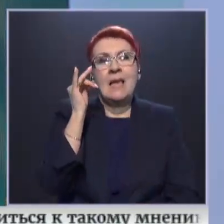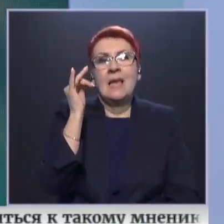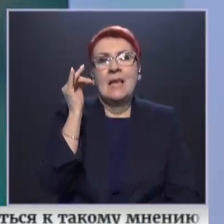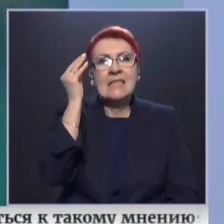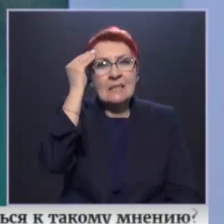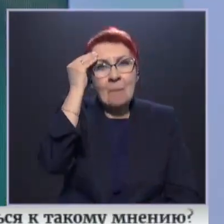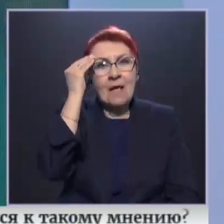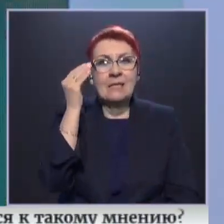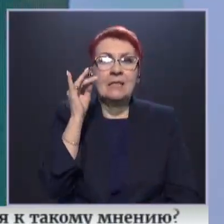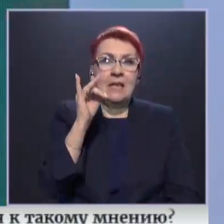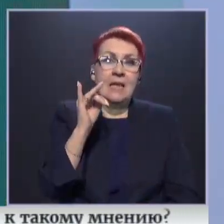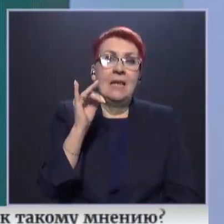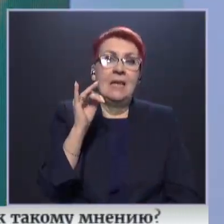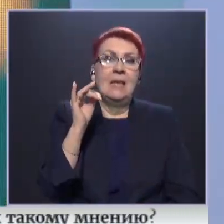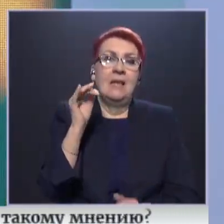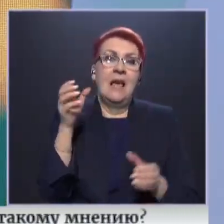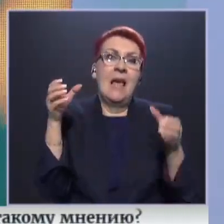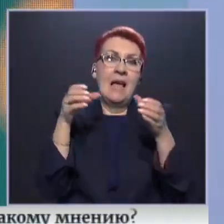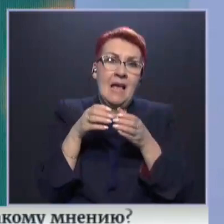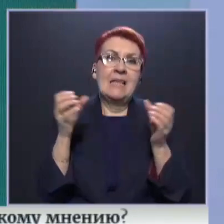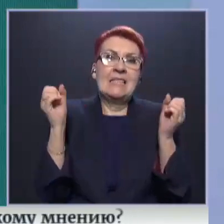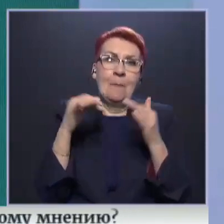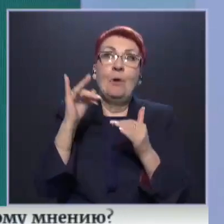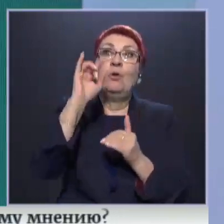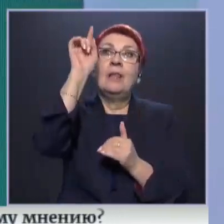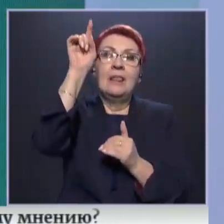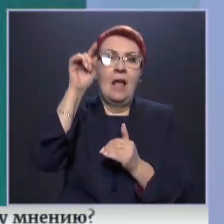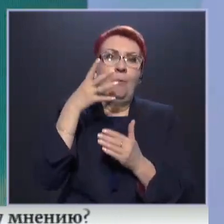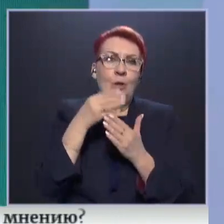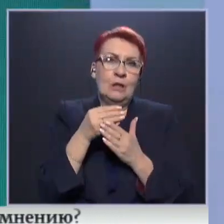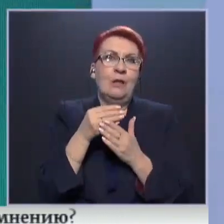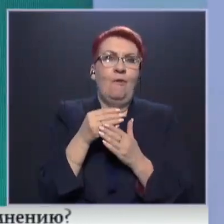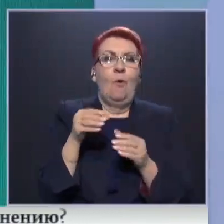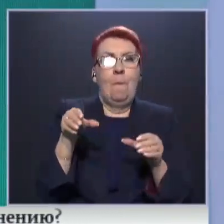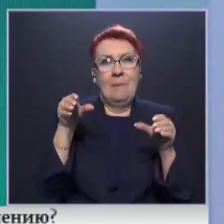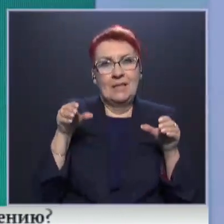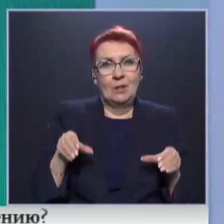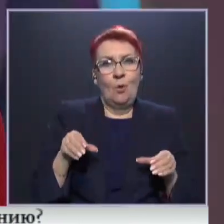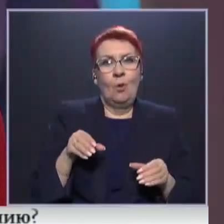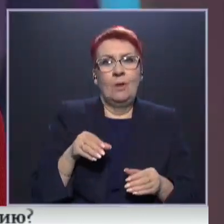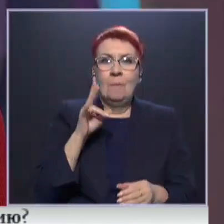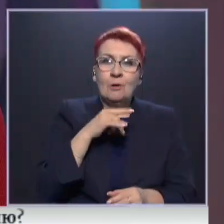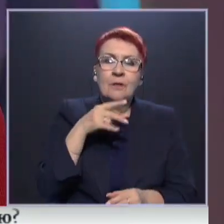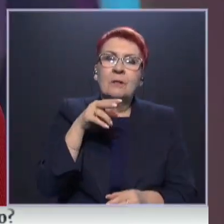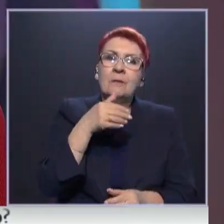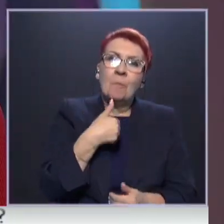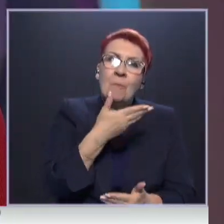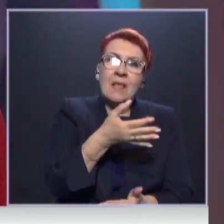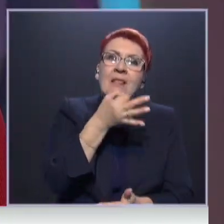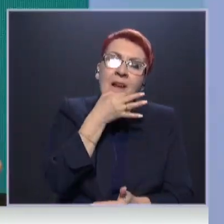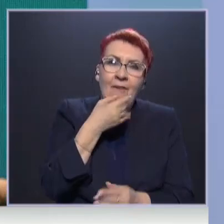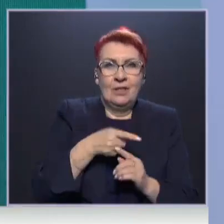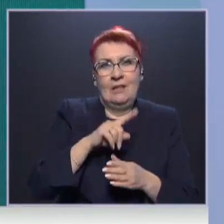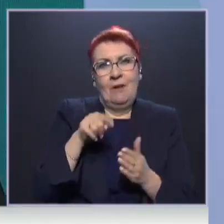соберет нас и там, у своего престола. Мне нравится этот вопрос, потому что он говорит о том, что у этого